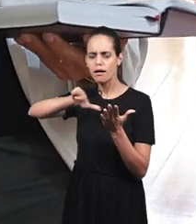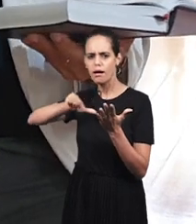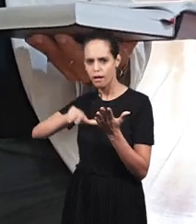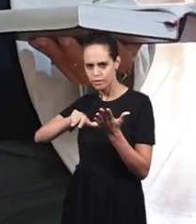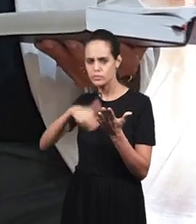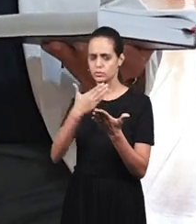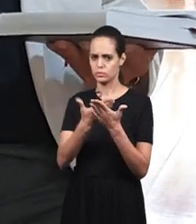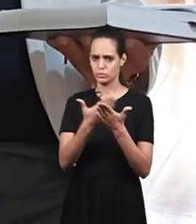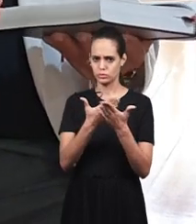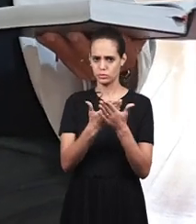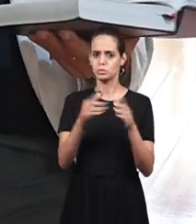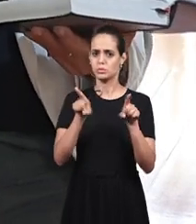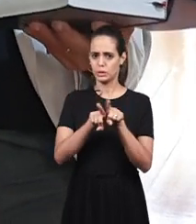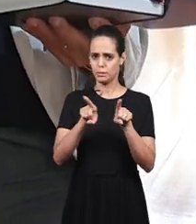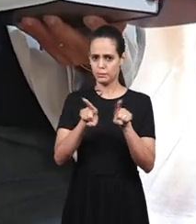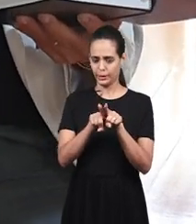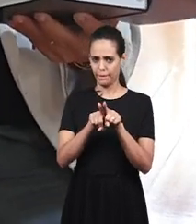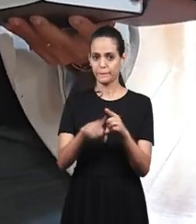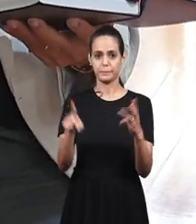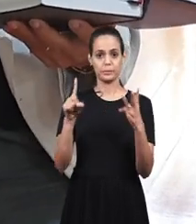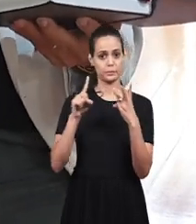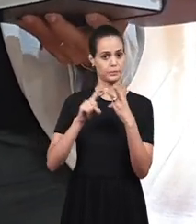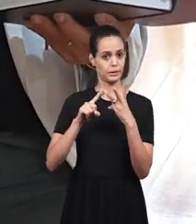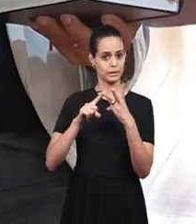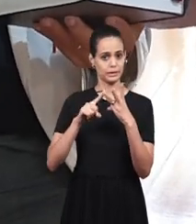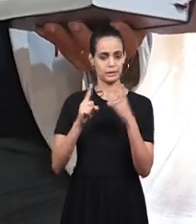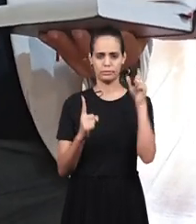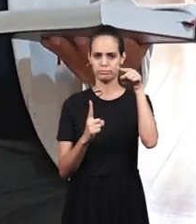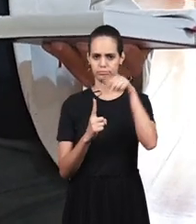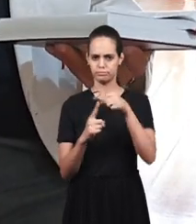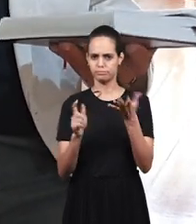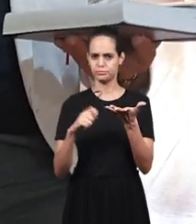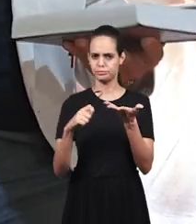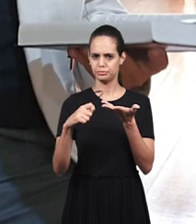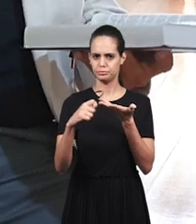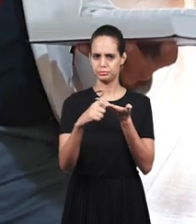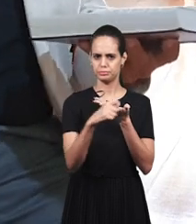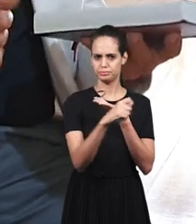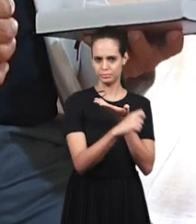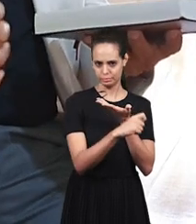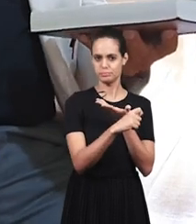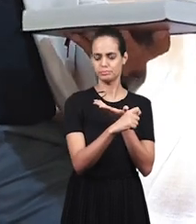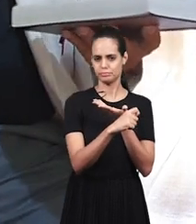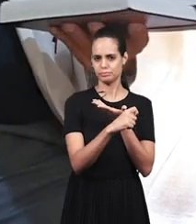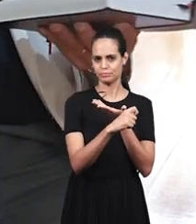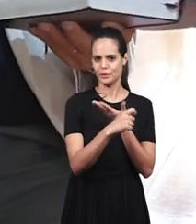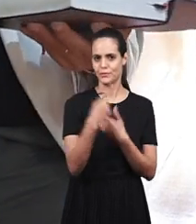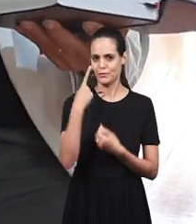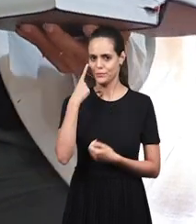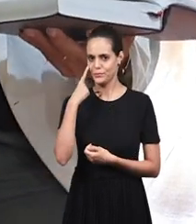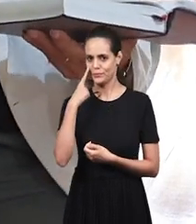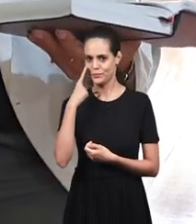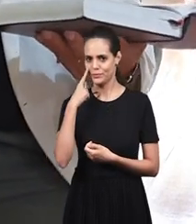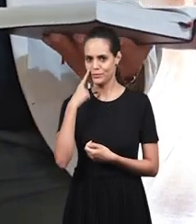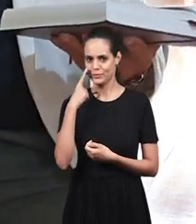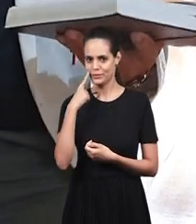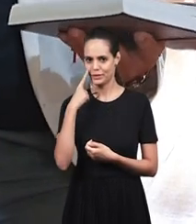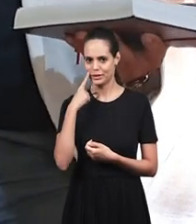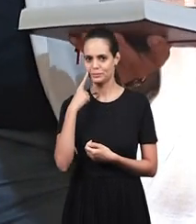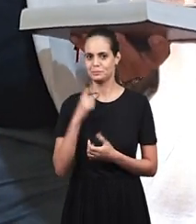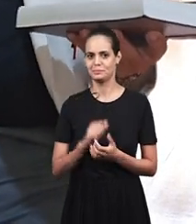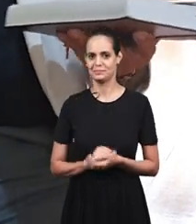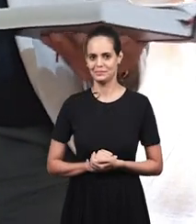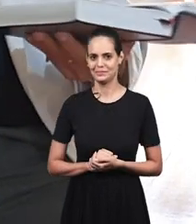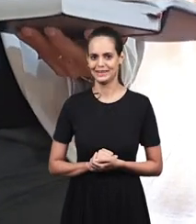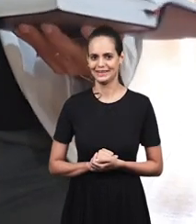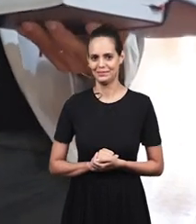beaucoup le long des études, nous allons voir les allégories. Et les typologies également, nous allons